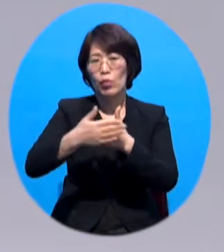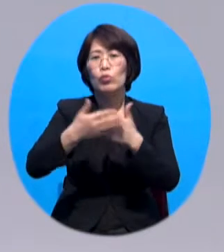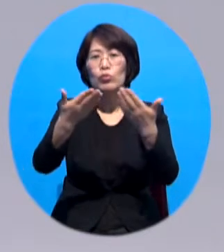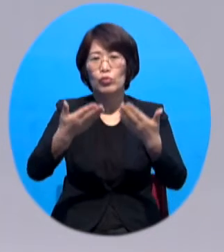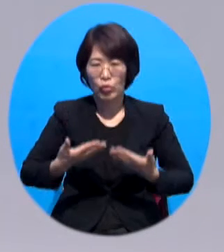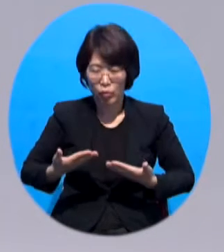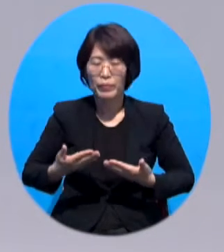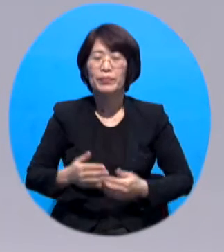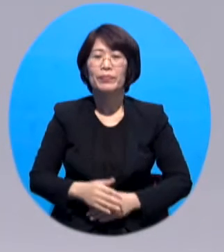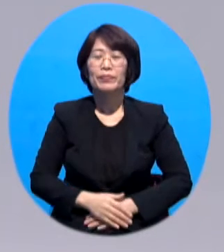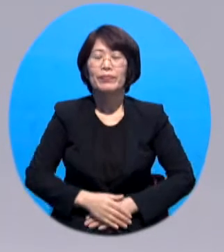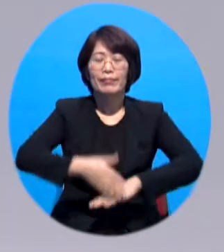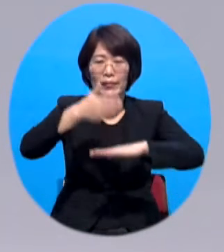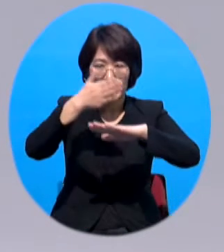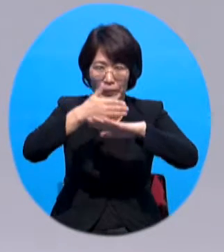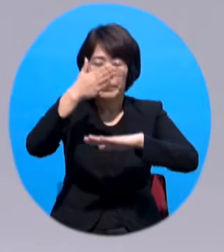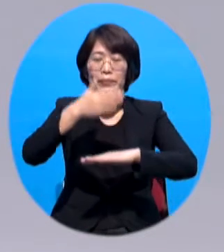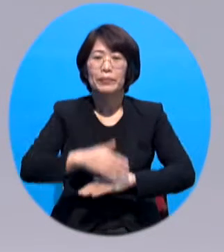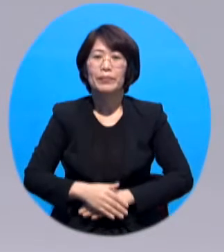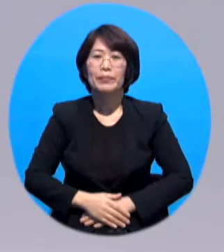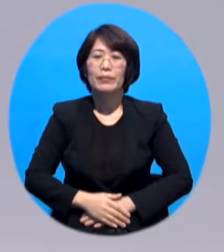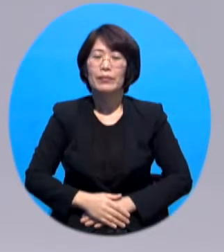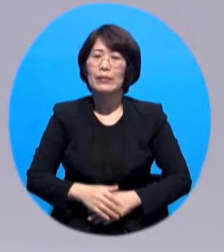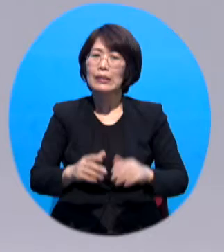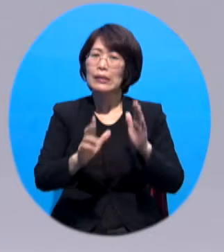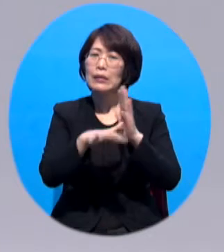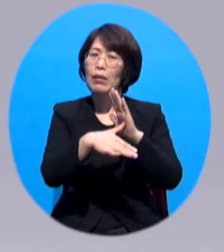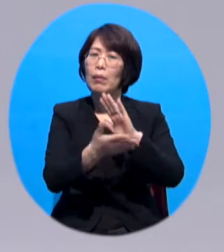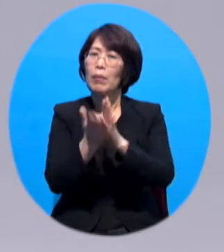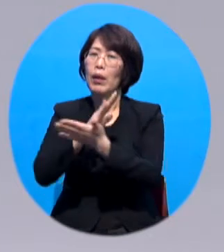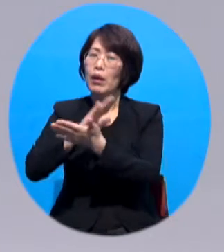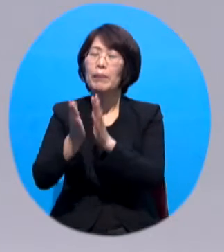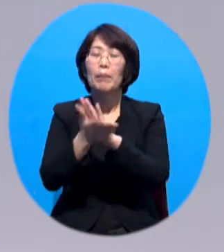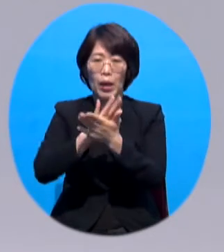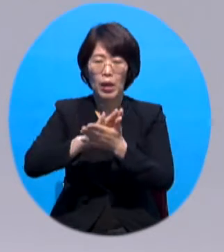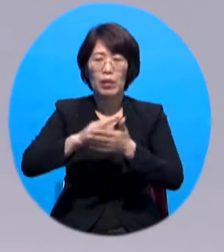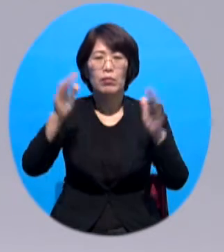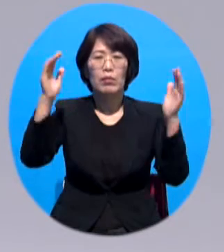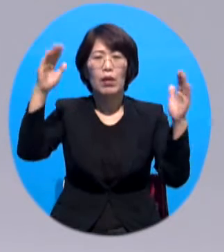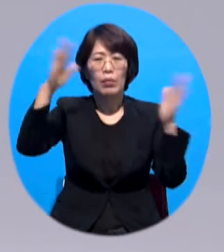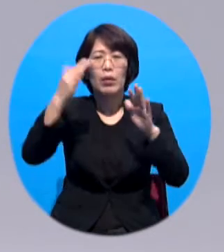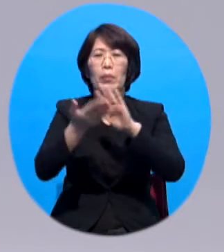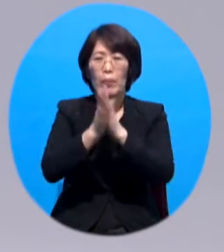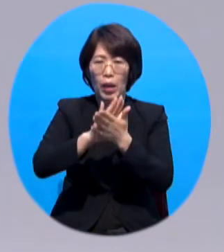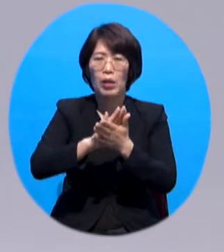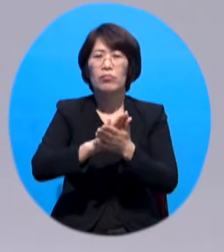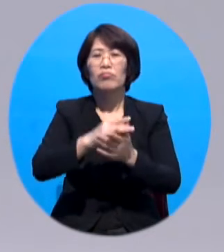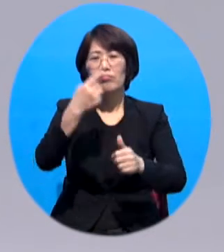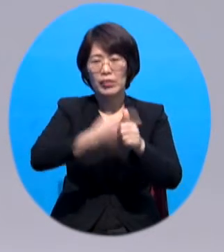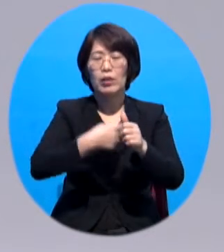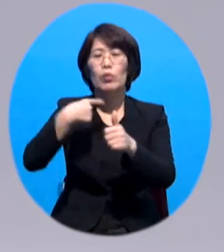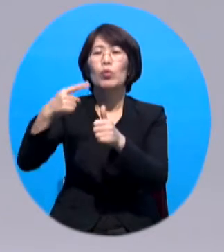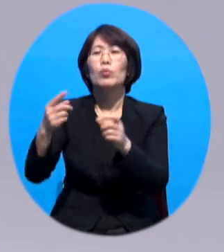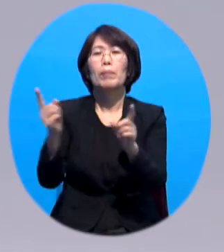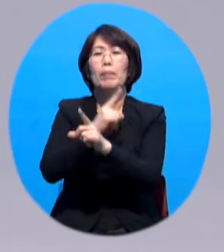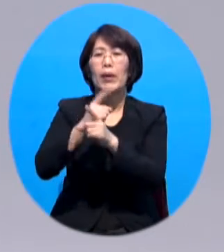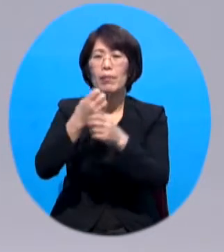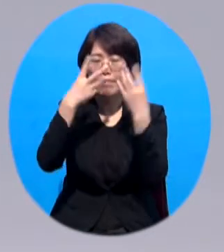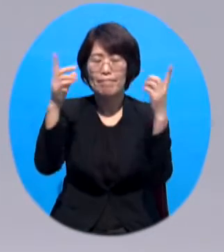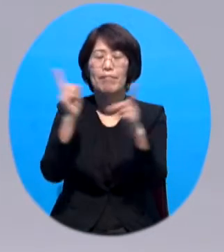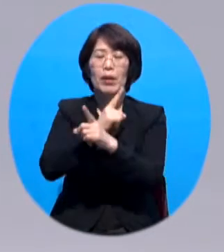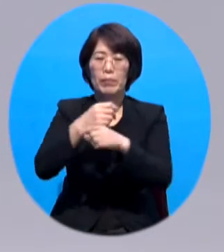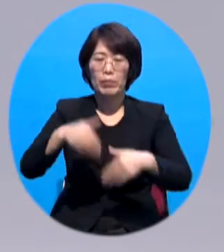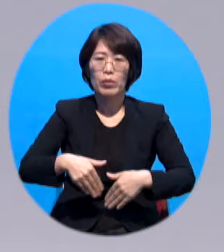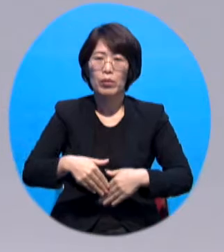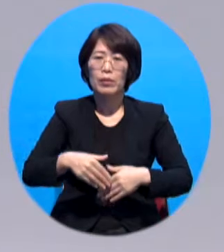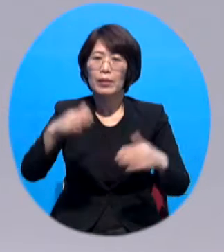보내주셨습니다 감사드립니다 시대가 변합니다 아이들도 * 합니다 당연히 우리 그 변해야 되고 객실 해야 됩니다 저희